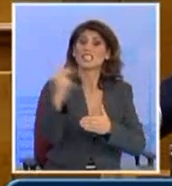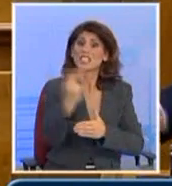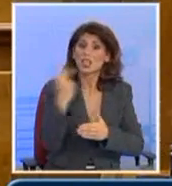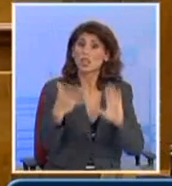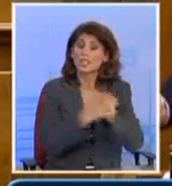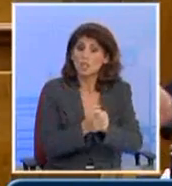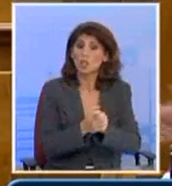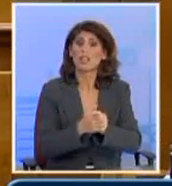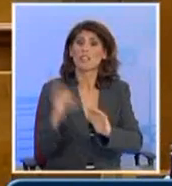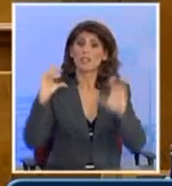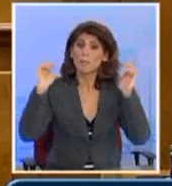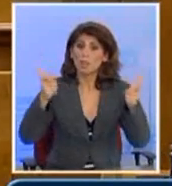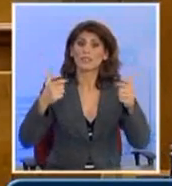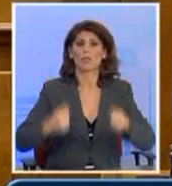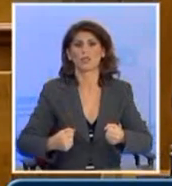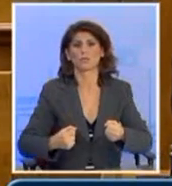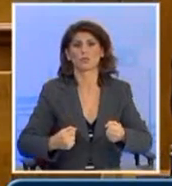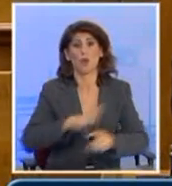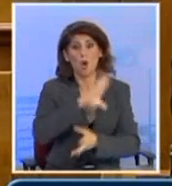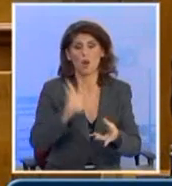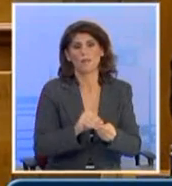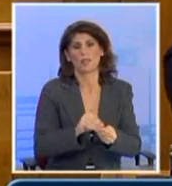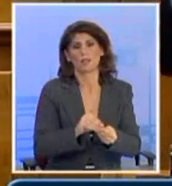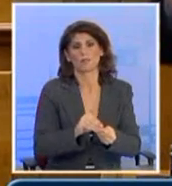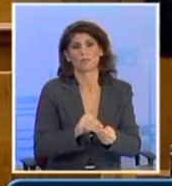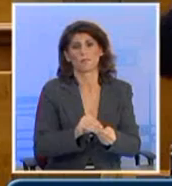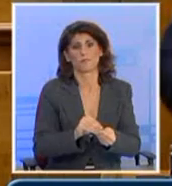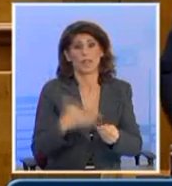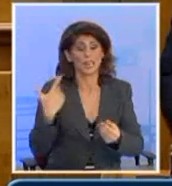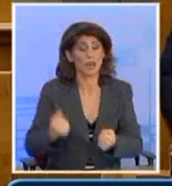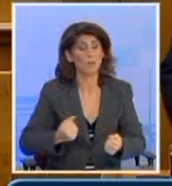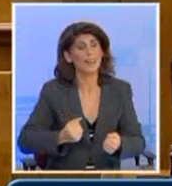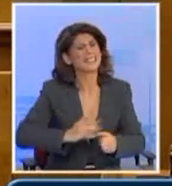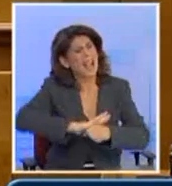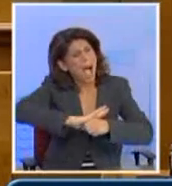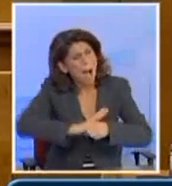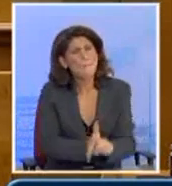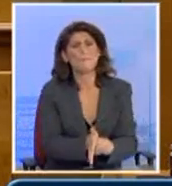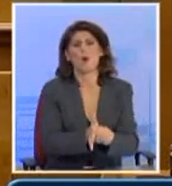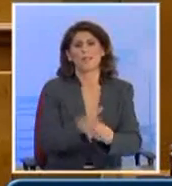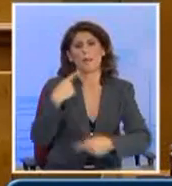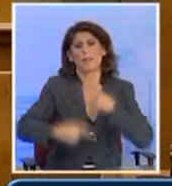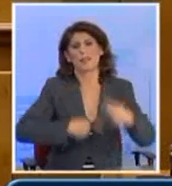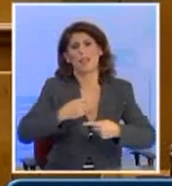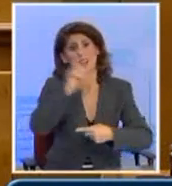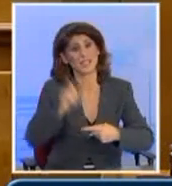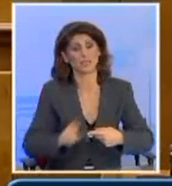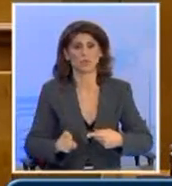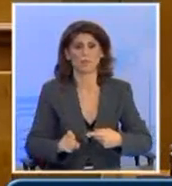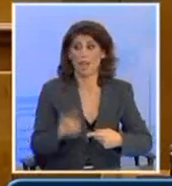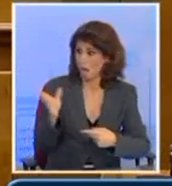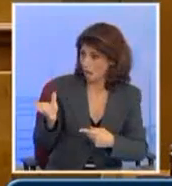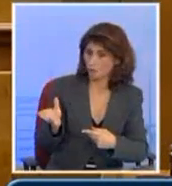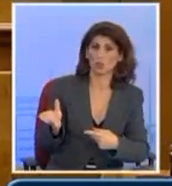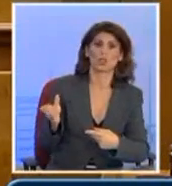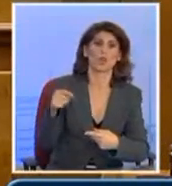κοινωνική συνοχή, δημοκρατικούς θεσμούς. Να έχουμε ζήσει την απόλυτη εμπειρία. Γιατί